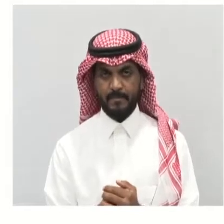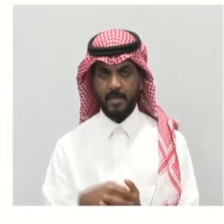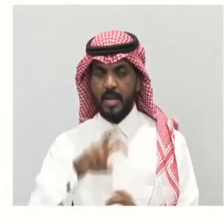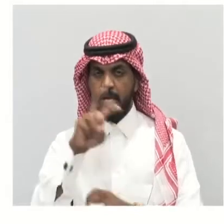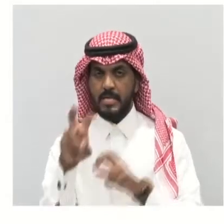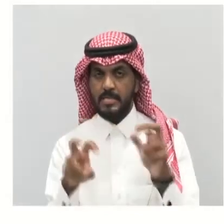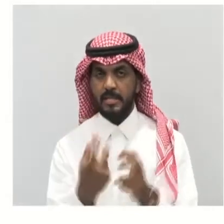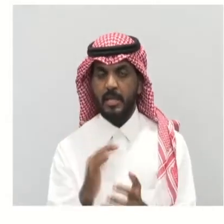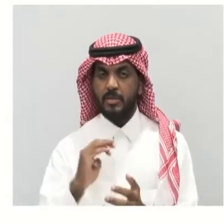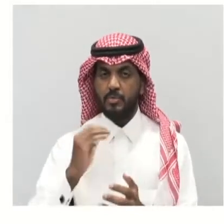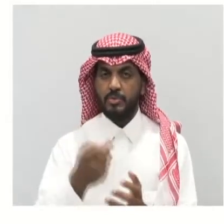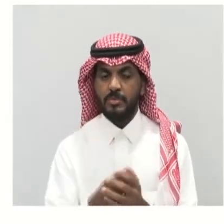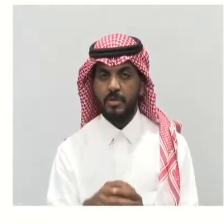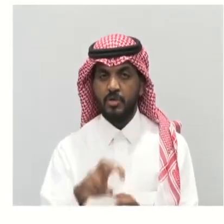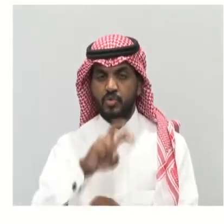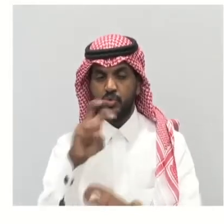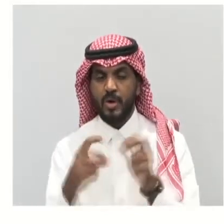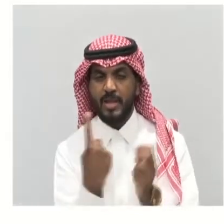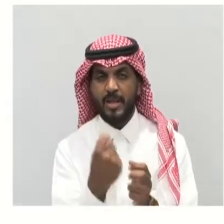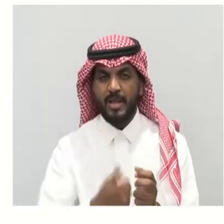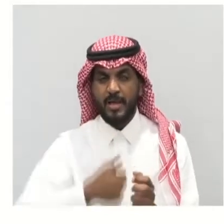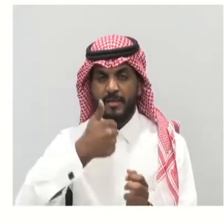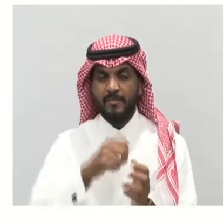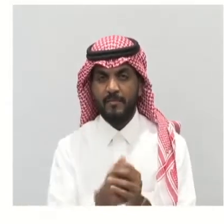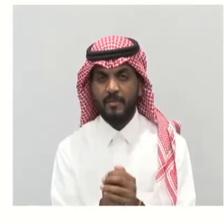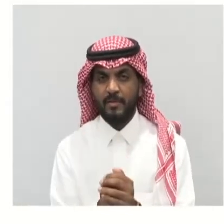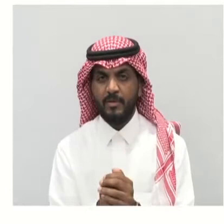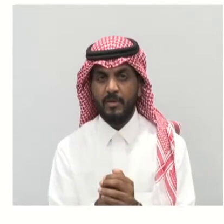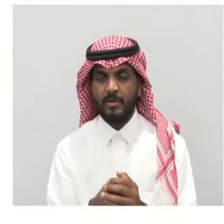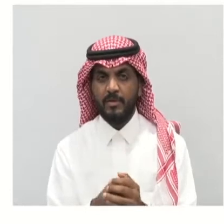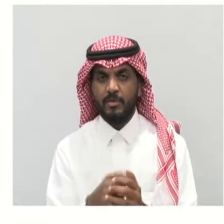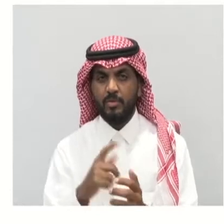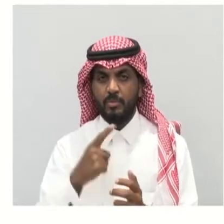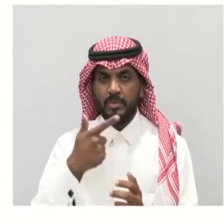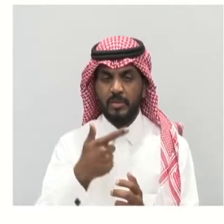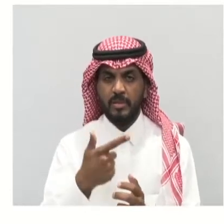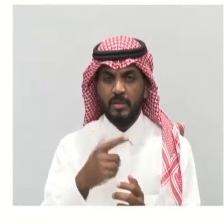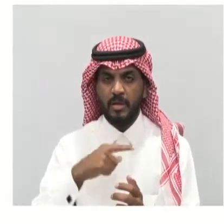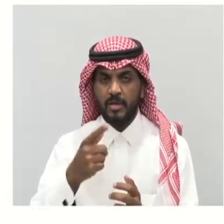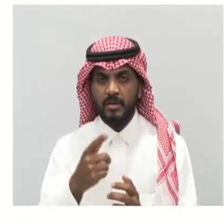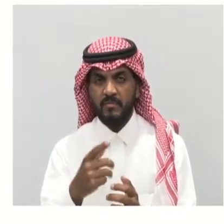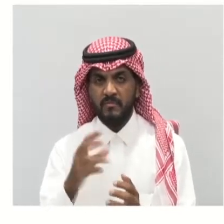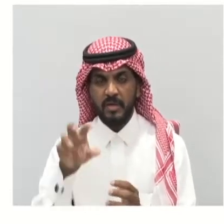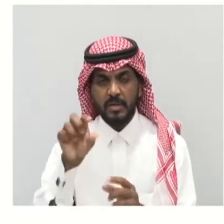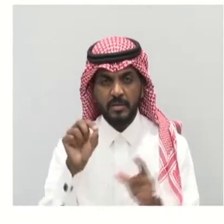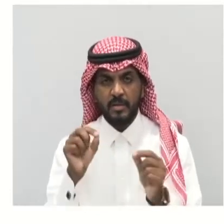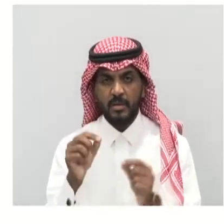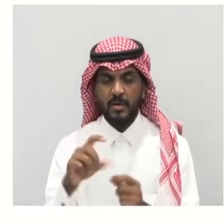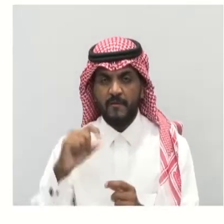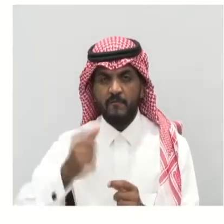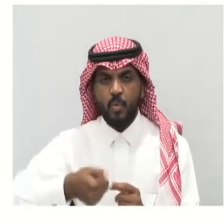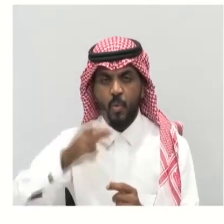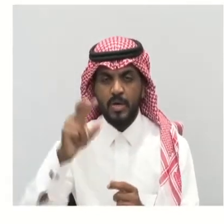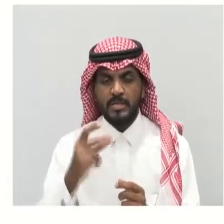الأسئلة حتى نجيب. سؤال ألف يقول: أبدئ رأيي في اقتراح فواز.